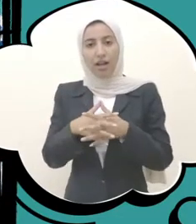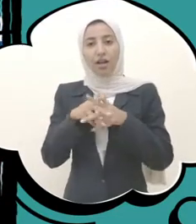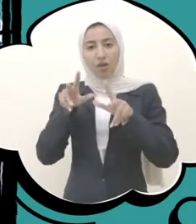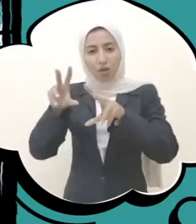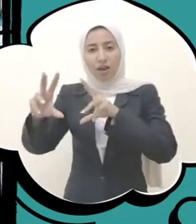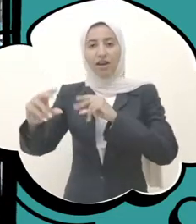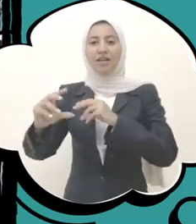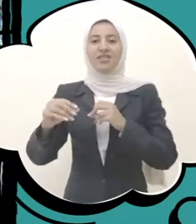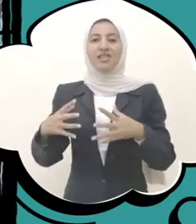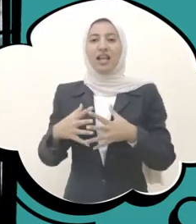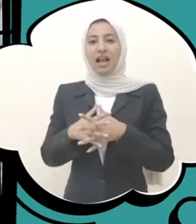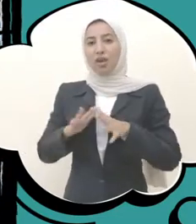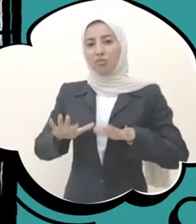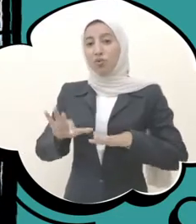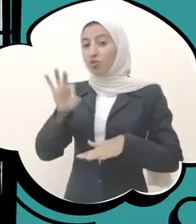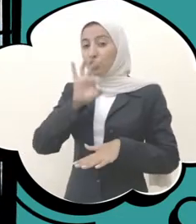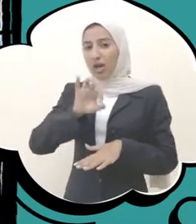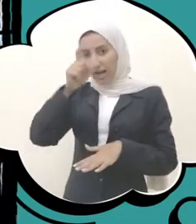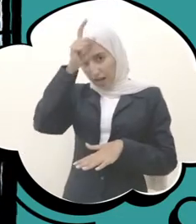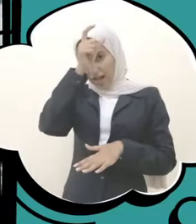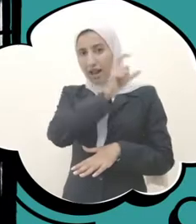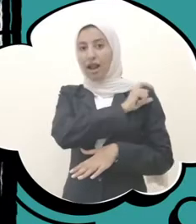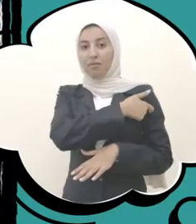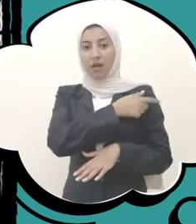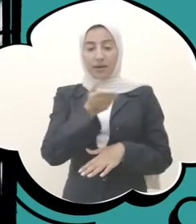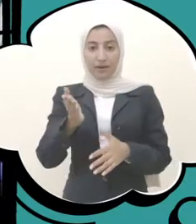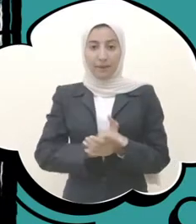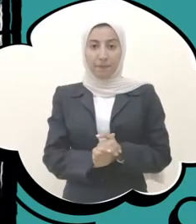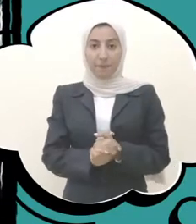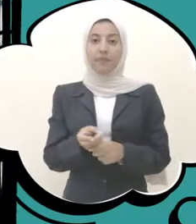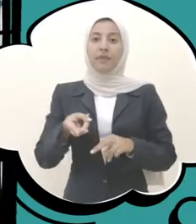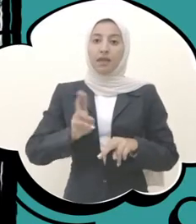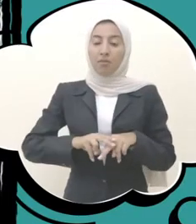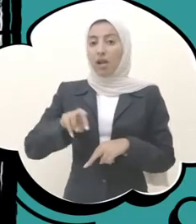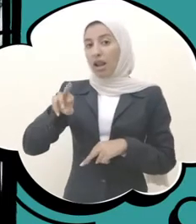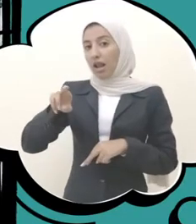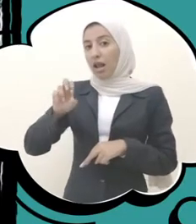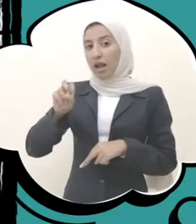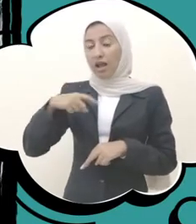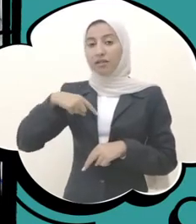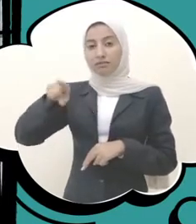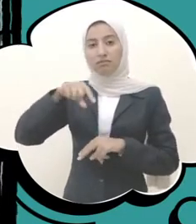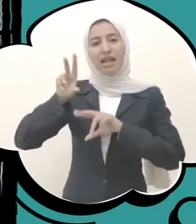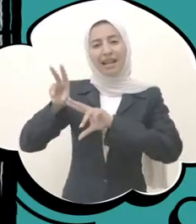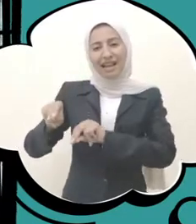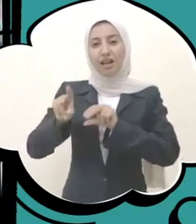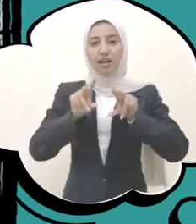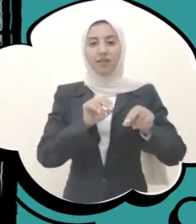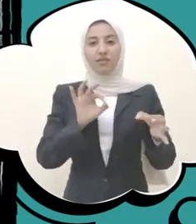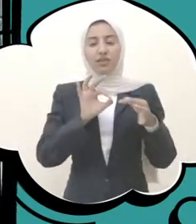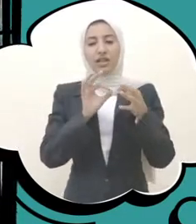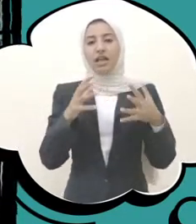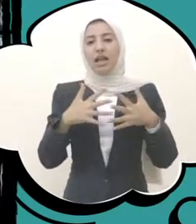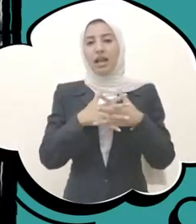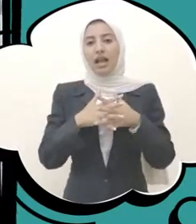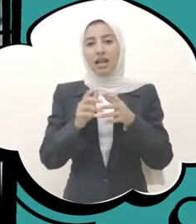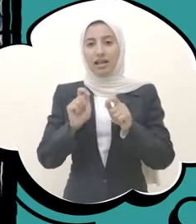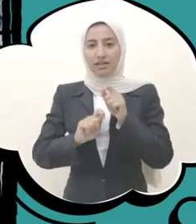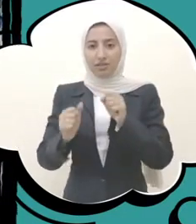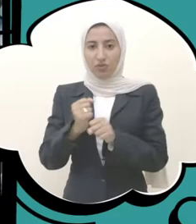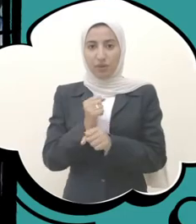صار يوم الأحد في نفس التقاليد اللي كنت أعملها مع عائلتي. وقت يلي بيضطر اللاجئين والمهاجرين لترك